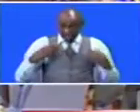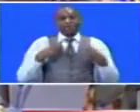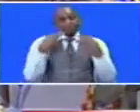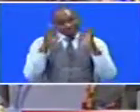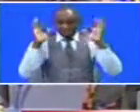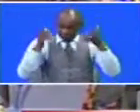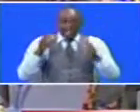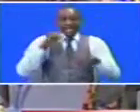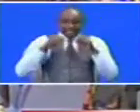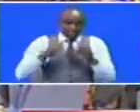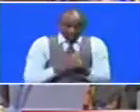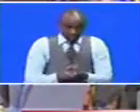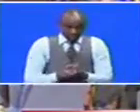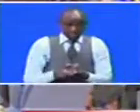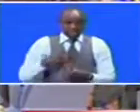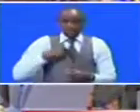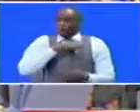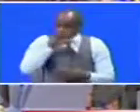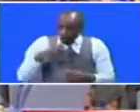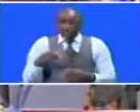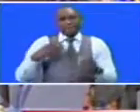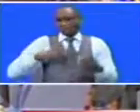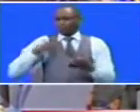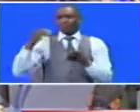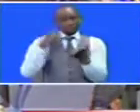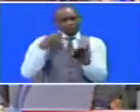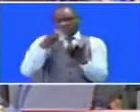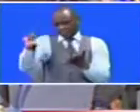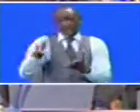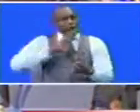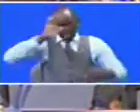exercise. We have removed all the officers who had participated in the earlier exercise.